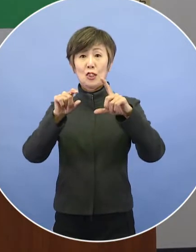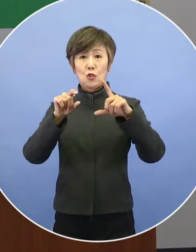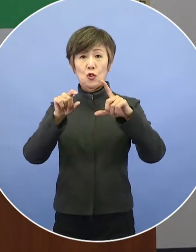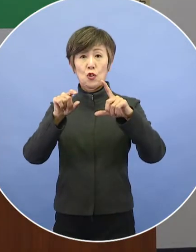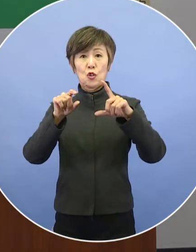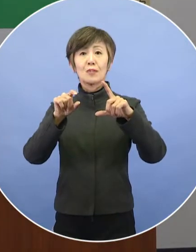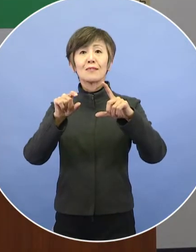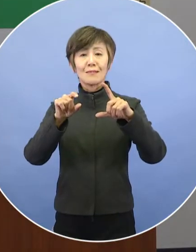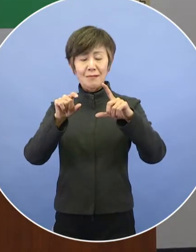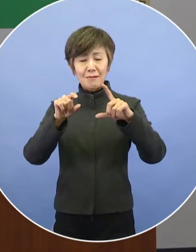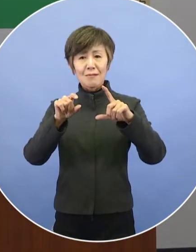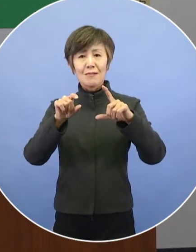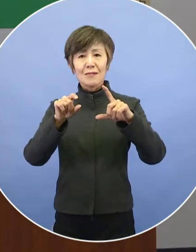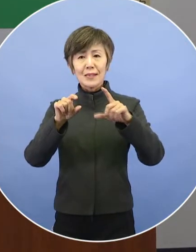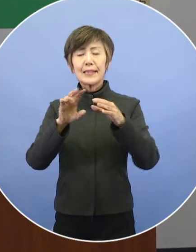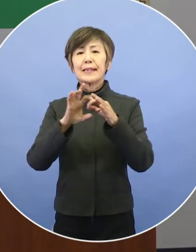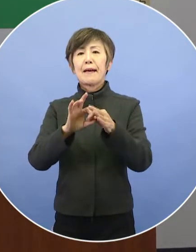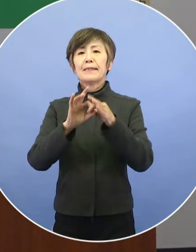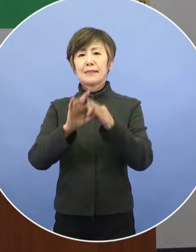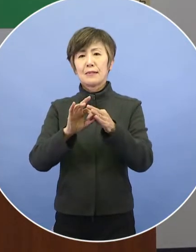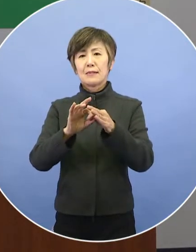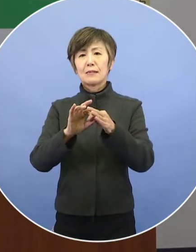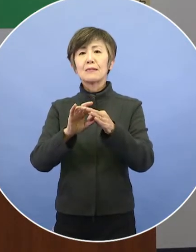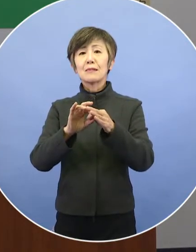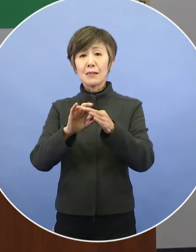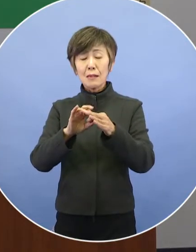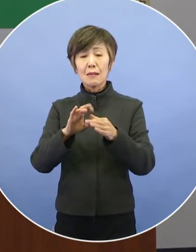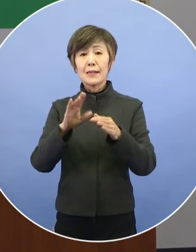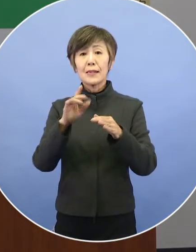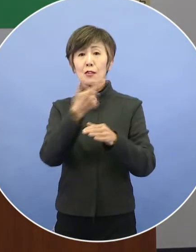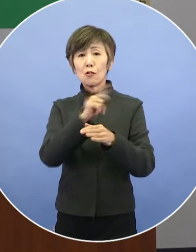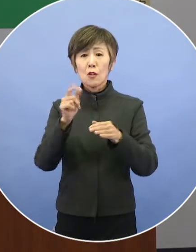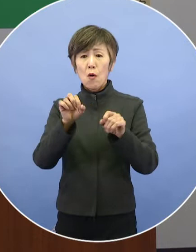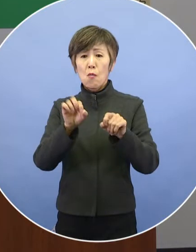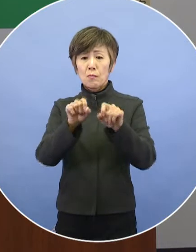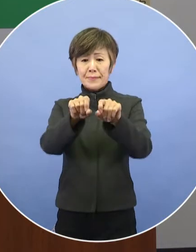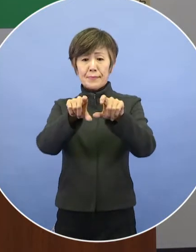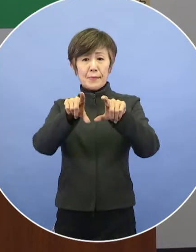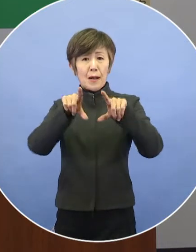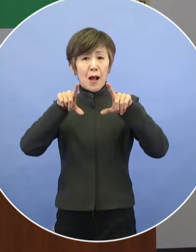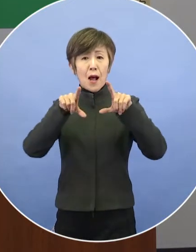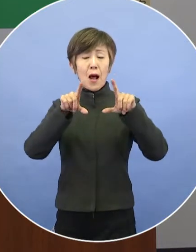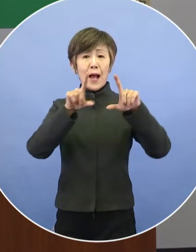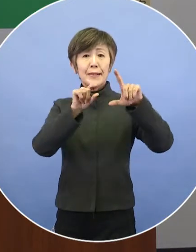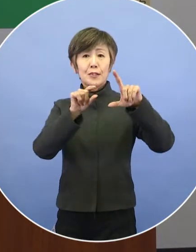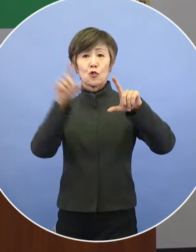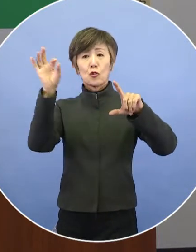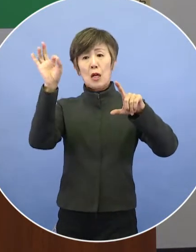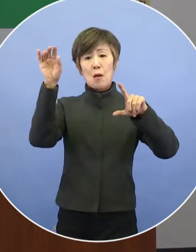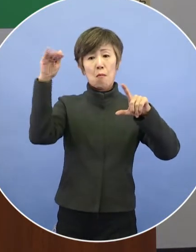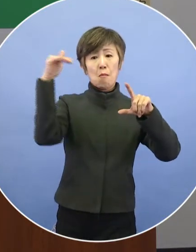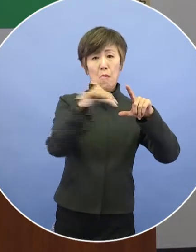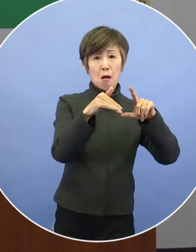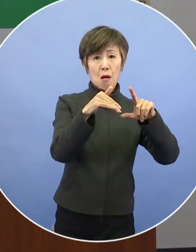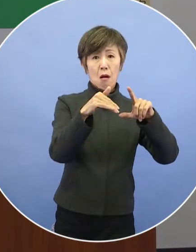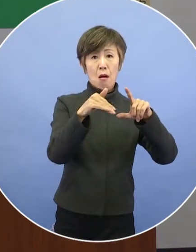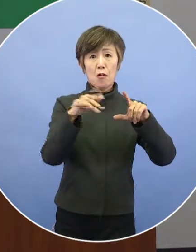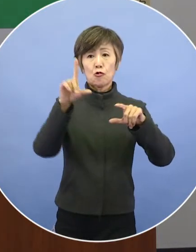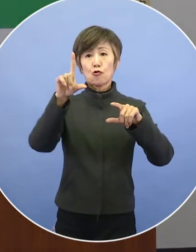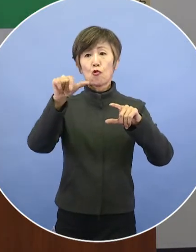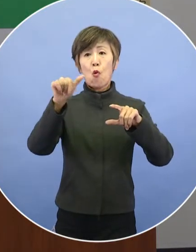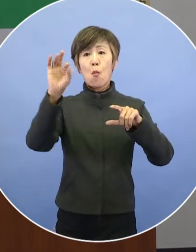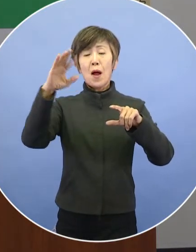と売り上げはそれほど落ちてないんだけど利益が落ちているコストが上がっておりますのでそういう意味で利益率が下がっている生活